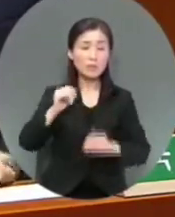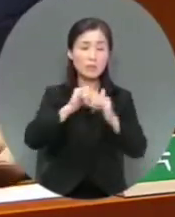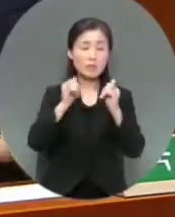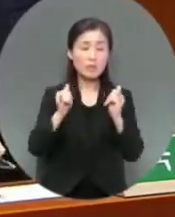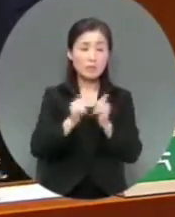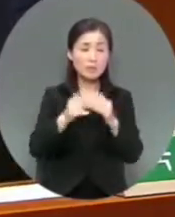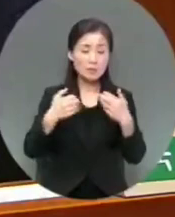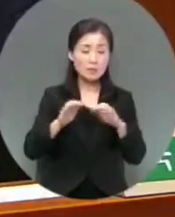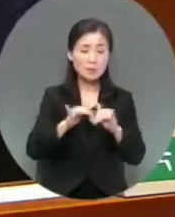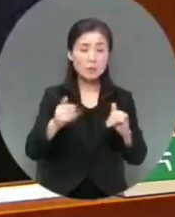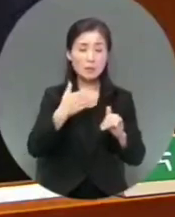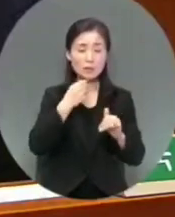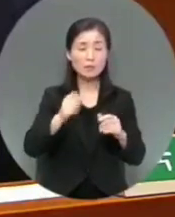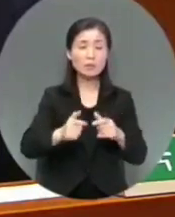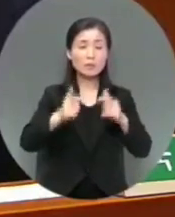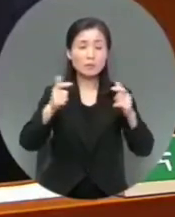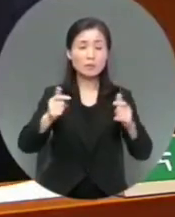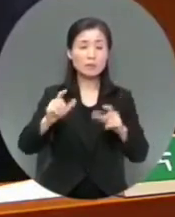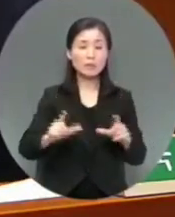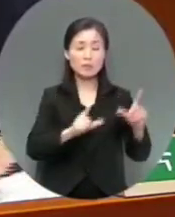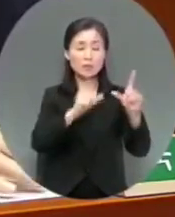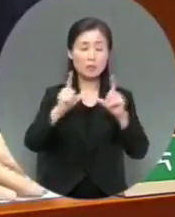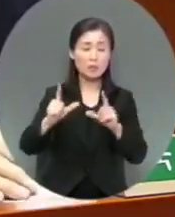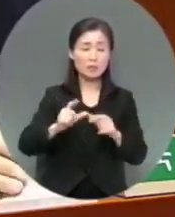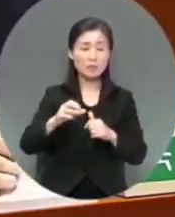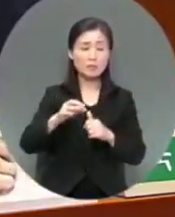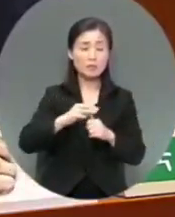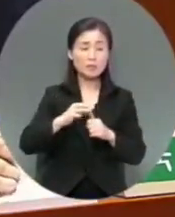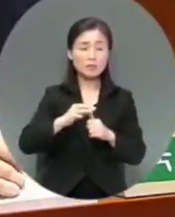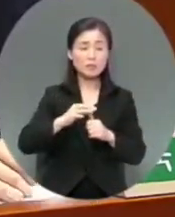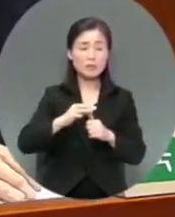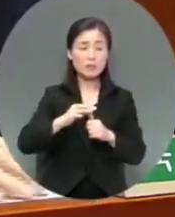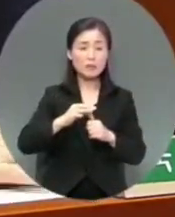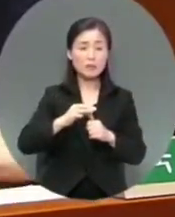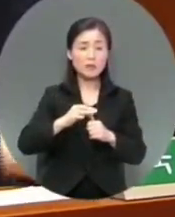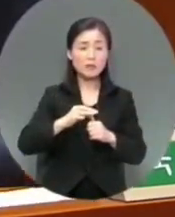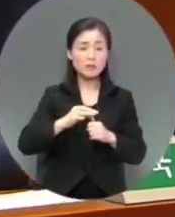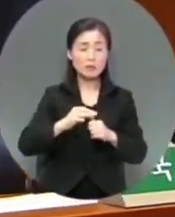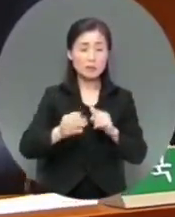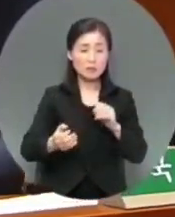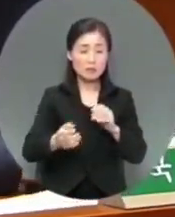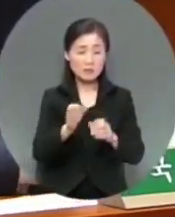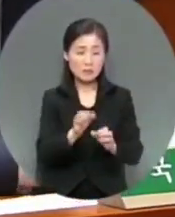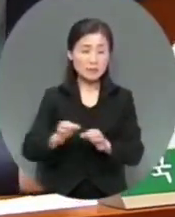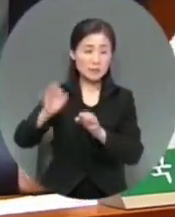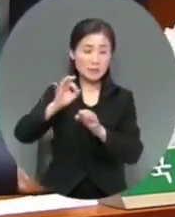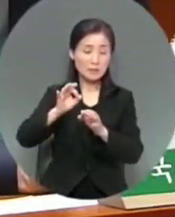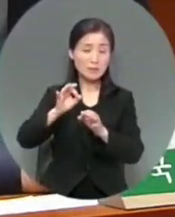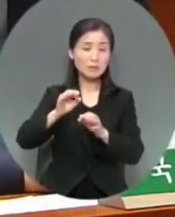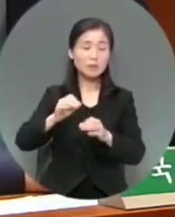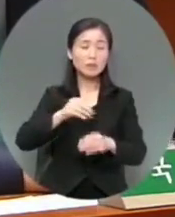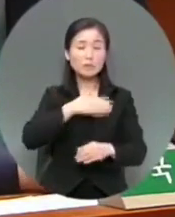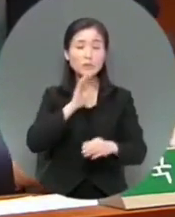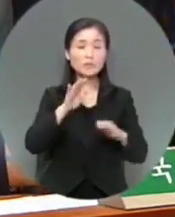대폭 확대했고 생계급여 지원 금액 역대 최고 인상, 노인 일자리 확대,